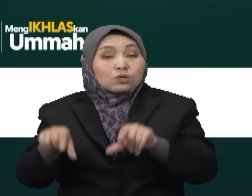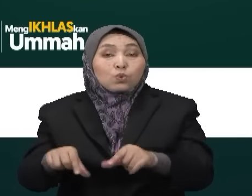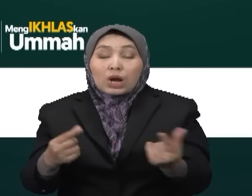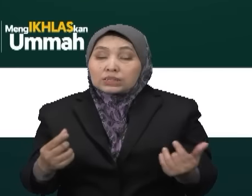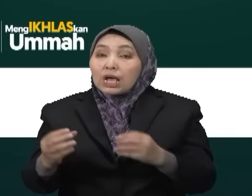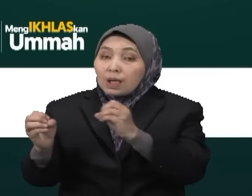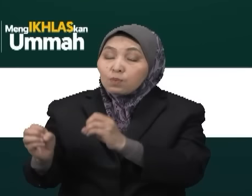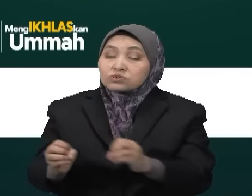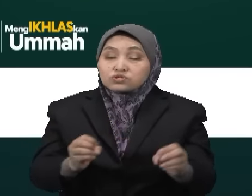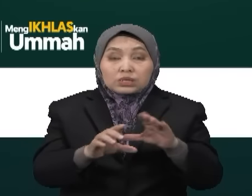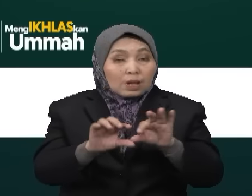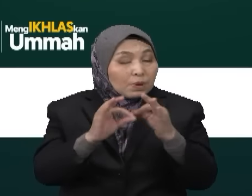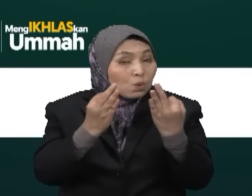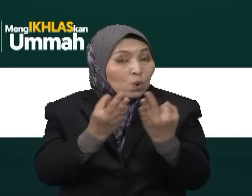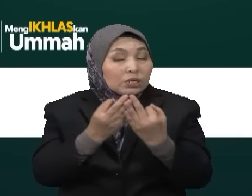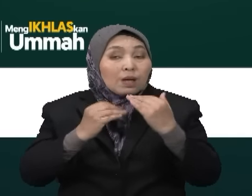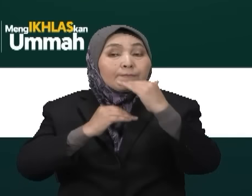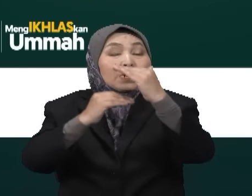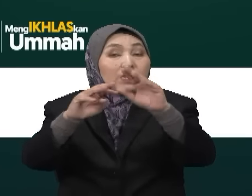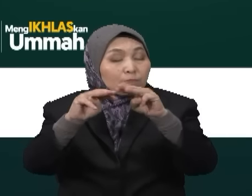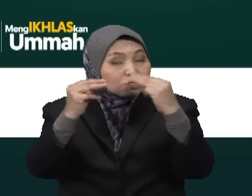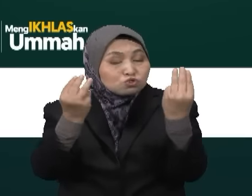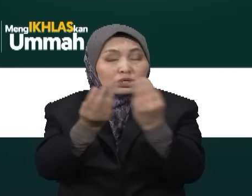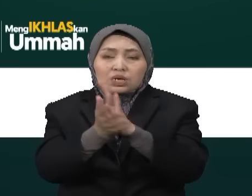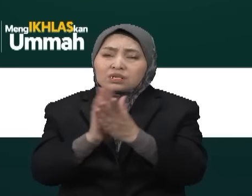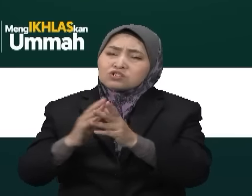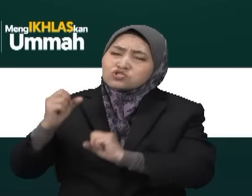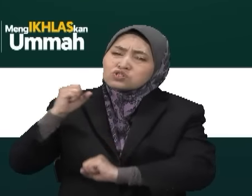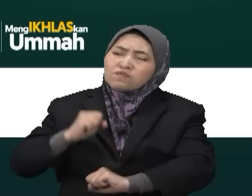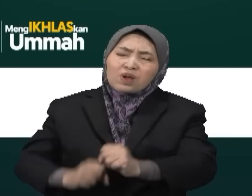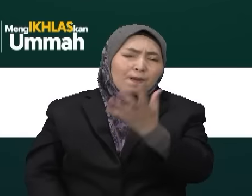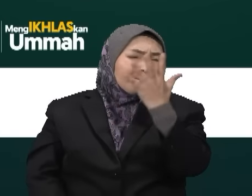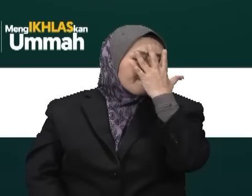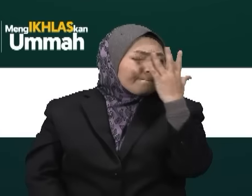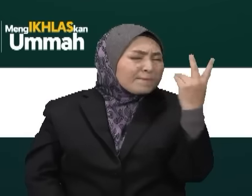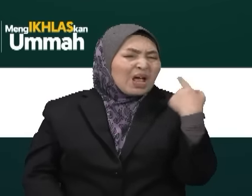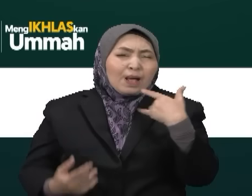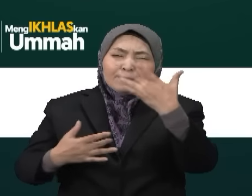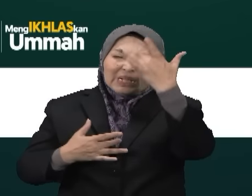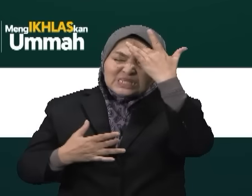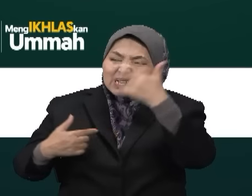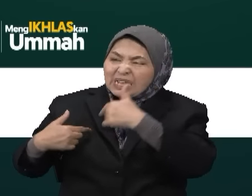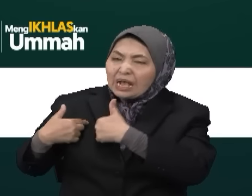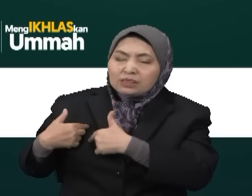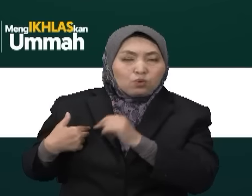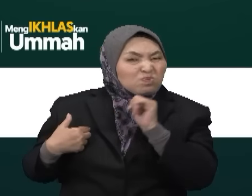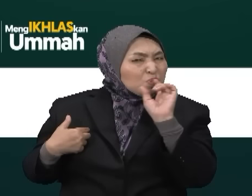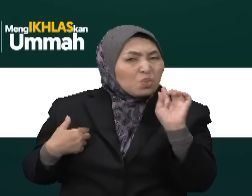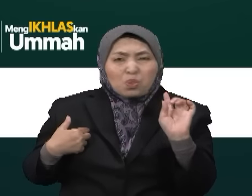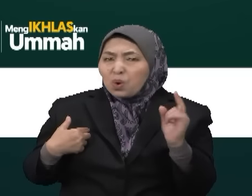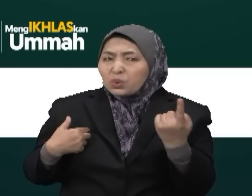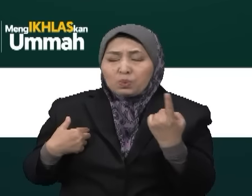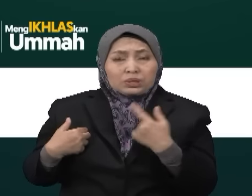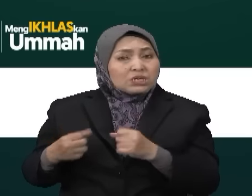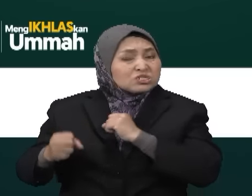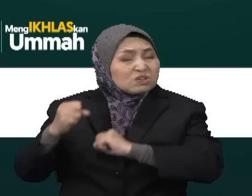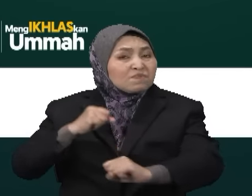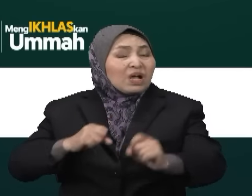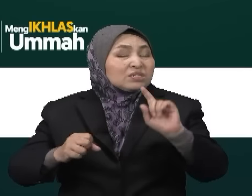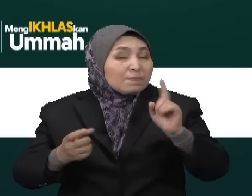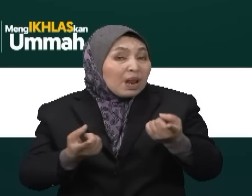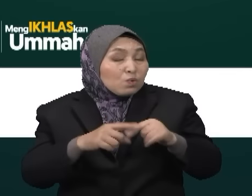organisasi, dalam keluarga, di peringkat masyarakat, agar sifat-sifat munafik penyakit hati ini bukan sekadar sifat yang hanya berlaku